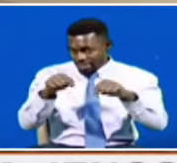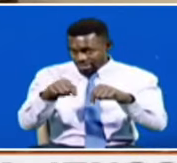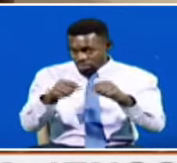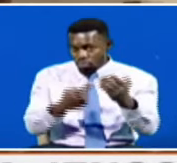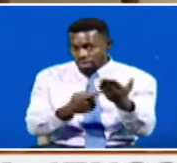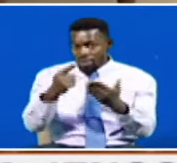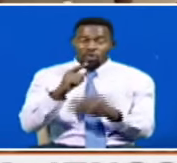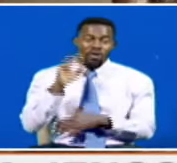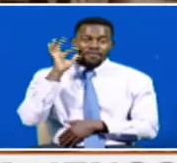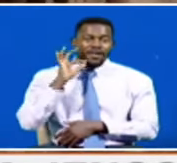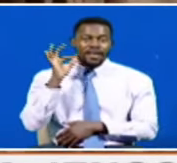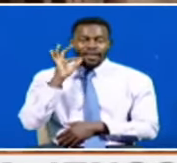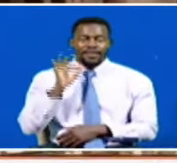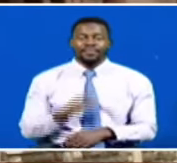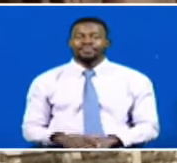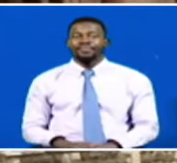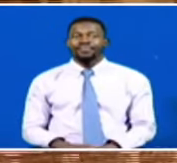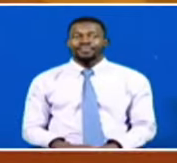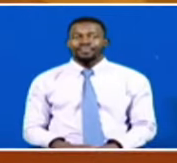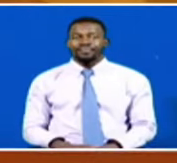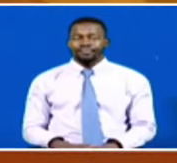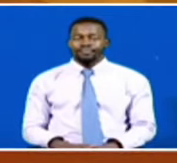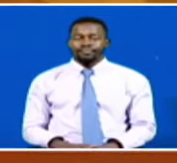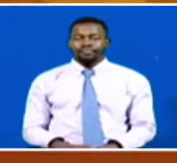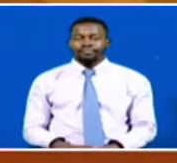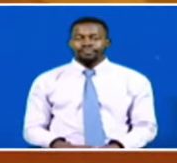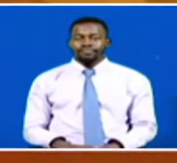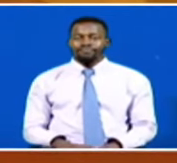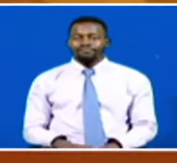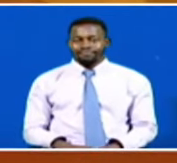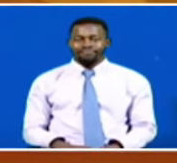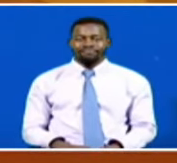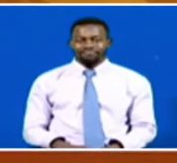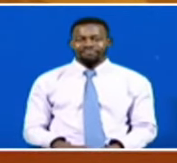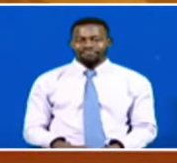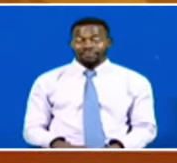KTN News, Nairobi. Ukiyatafakari hayo, mvua kubwa ilinyesha